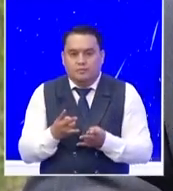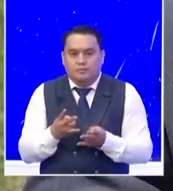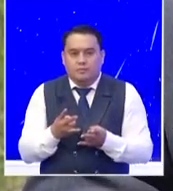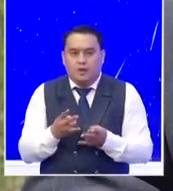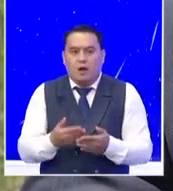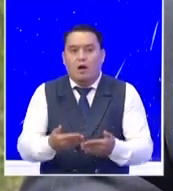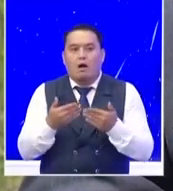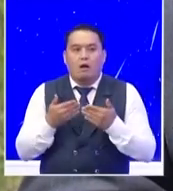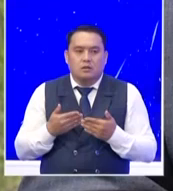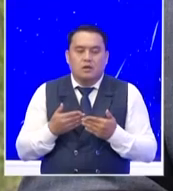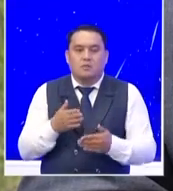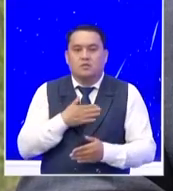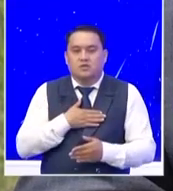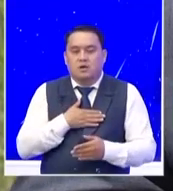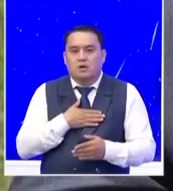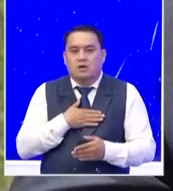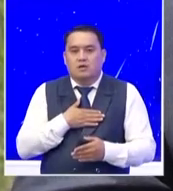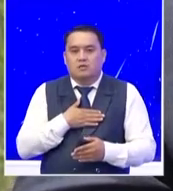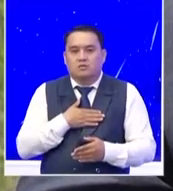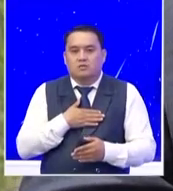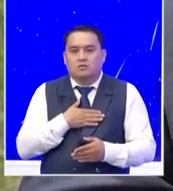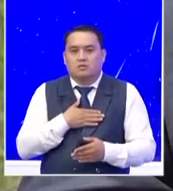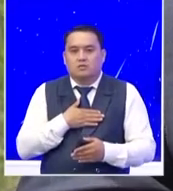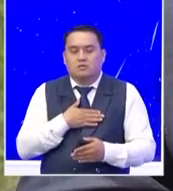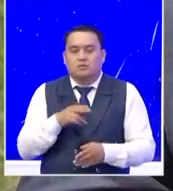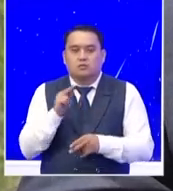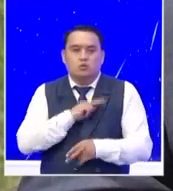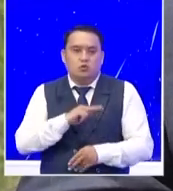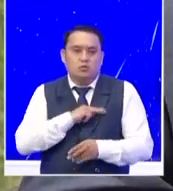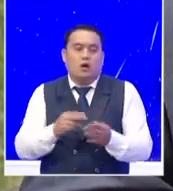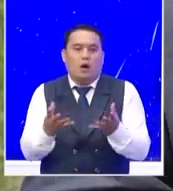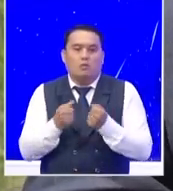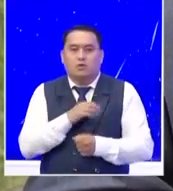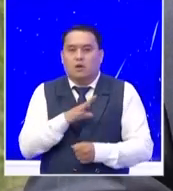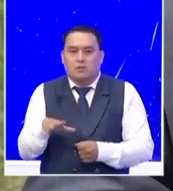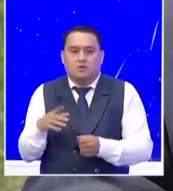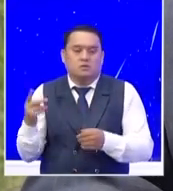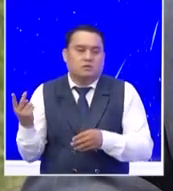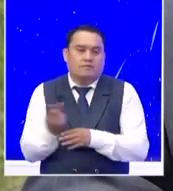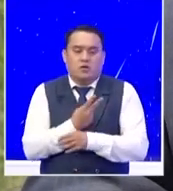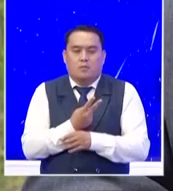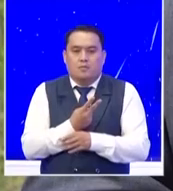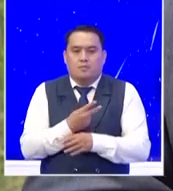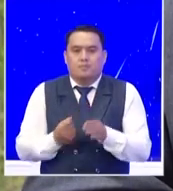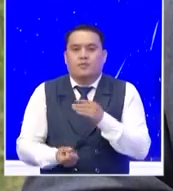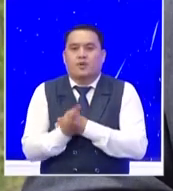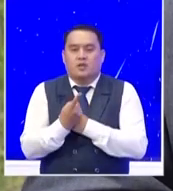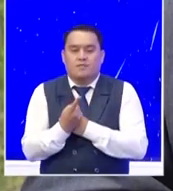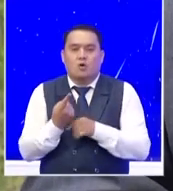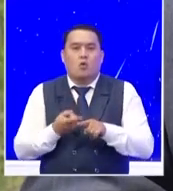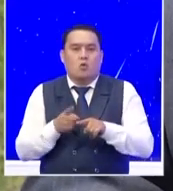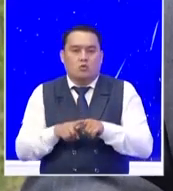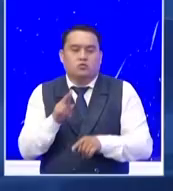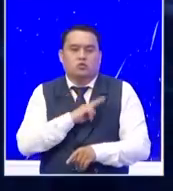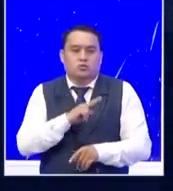ала берілген жолға дұрыс жан жақты жұмысты қабылдамай, екінші шығын қайдан пайда болып жатыр ғой. Біз бұл сұрақты ары